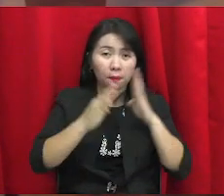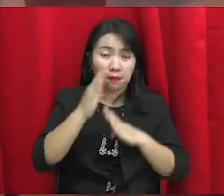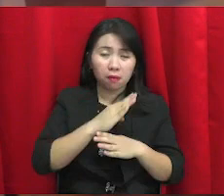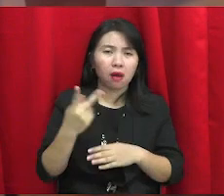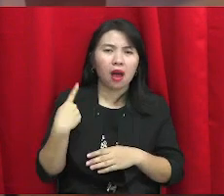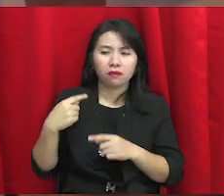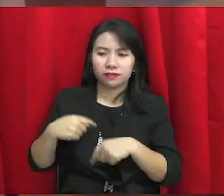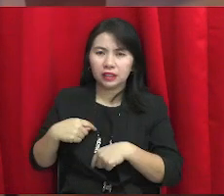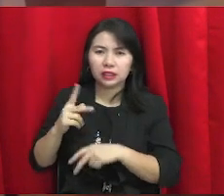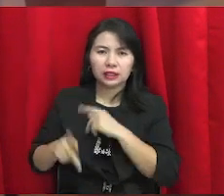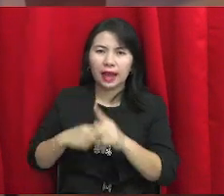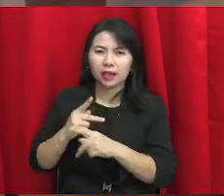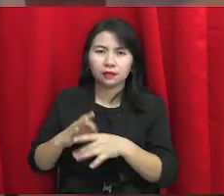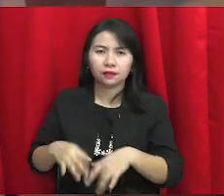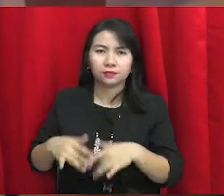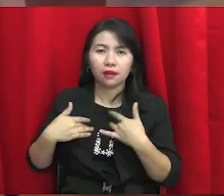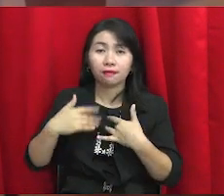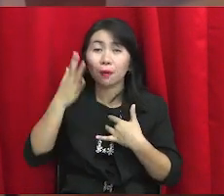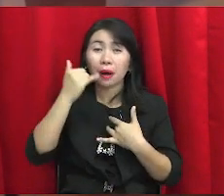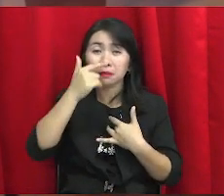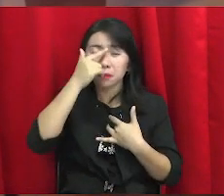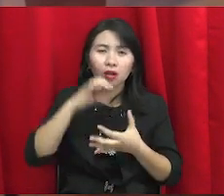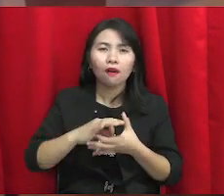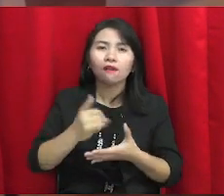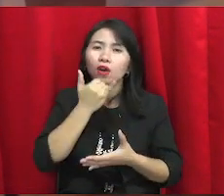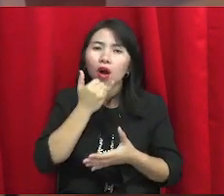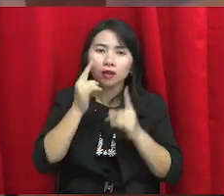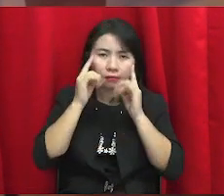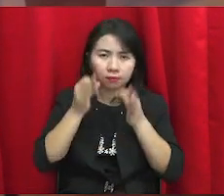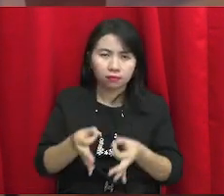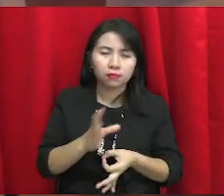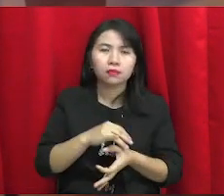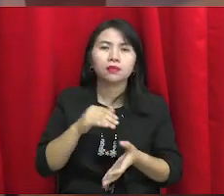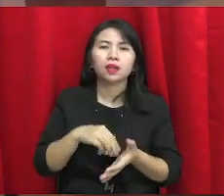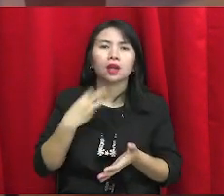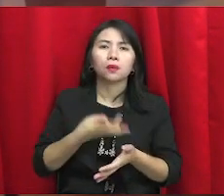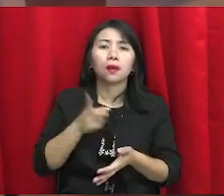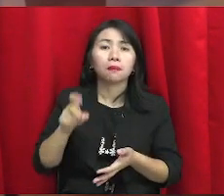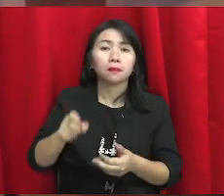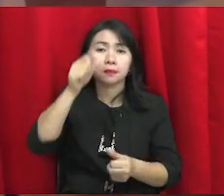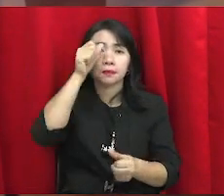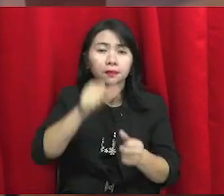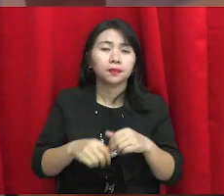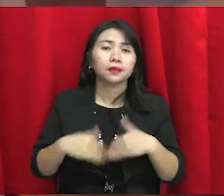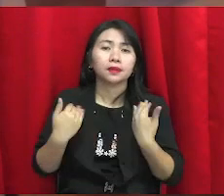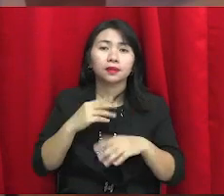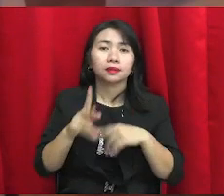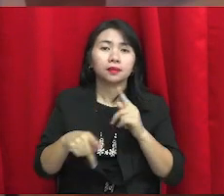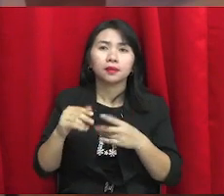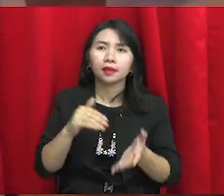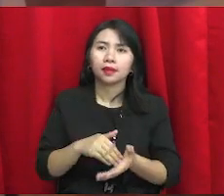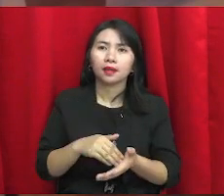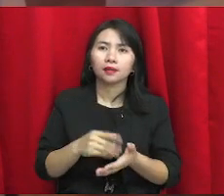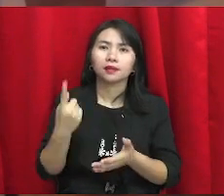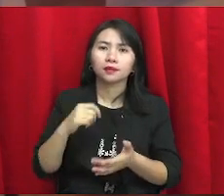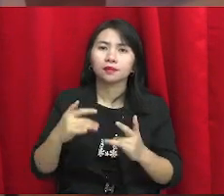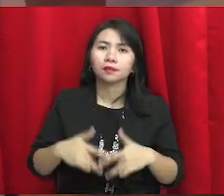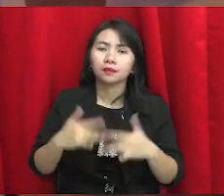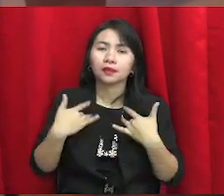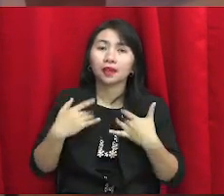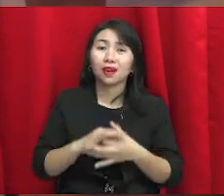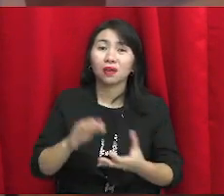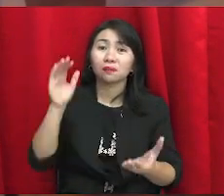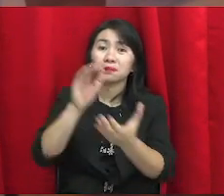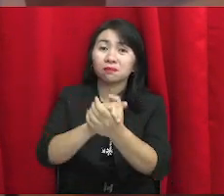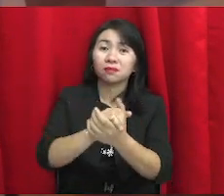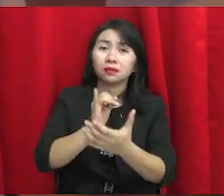klaseng buhay. Dahil sa isang maling desisyon na yon. At tatandaan natin bilang isang young people, ang buhay po ng pag-aasawa, hindi